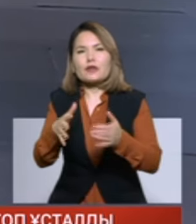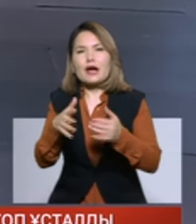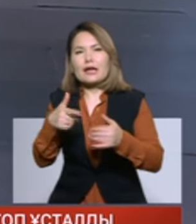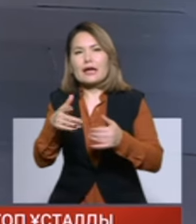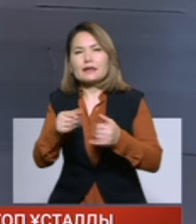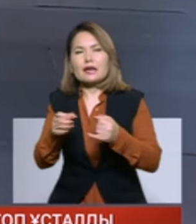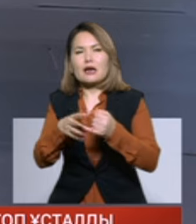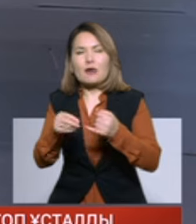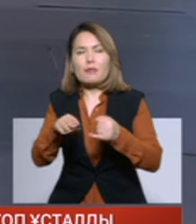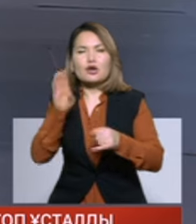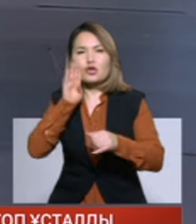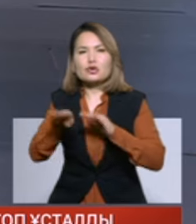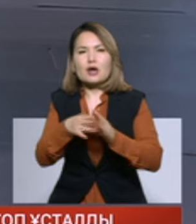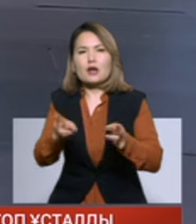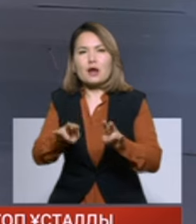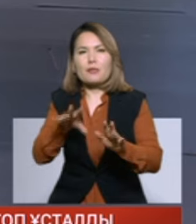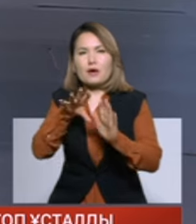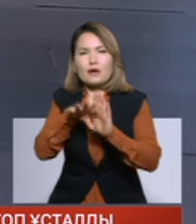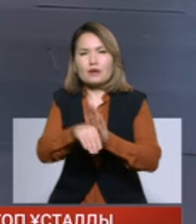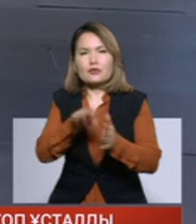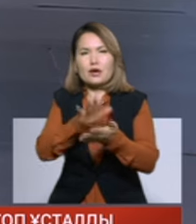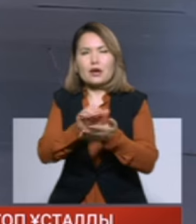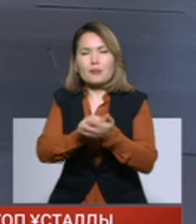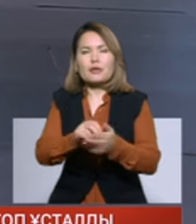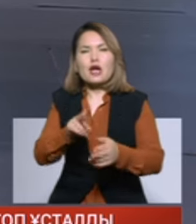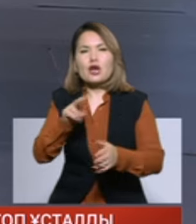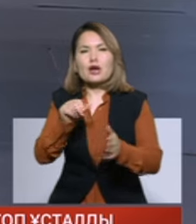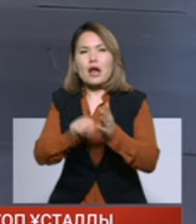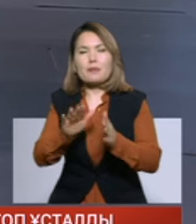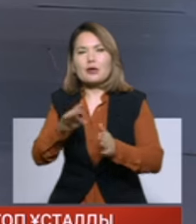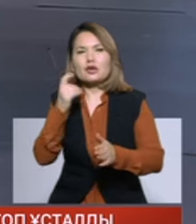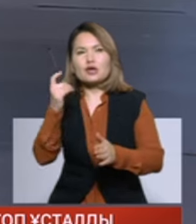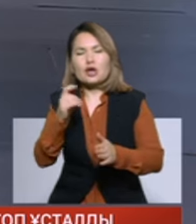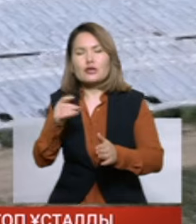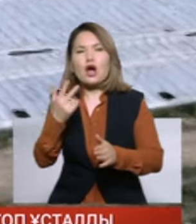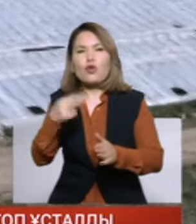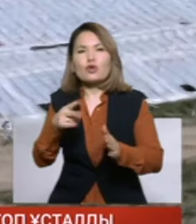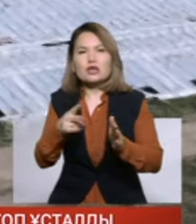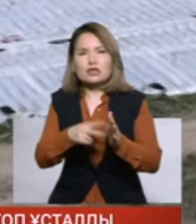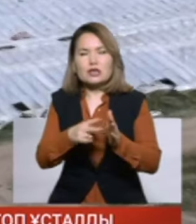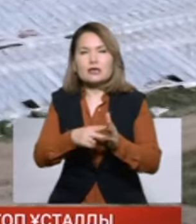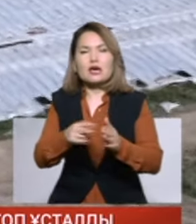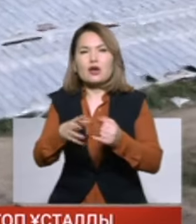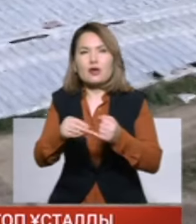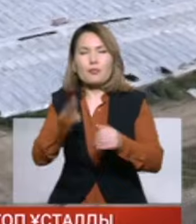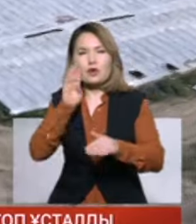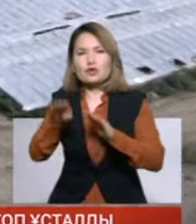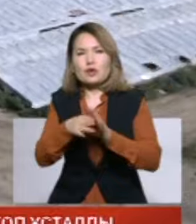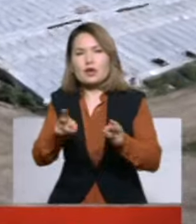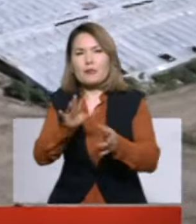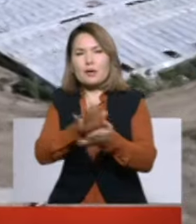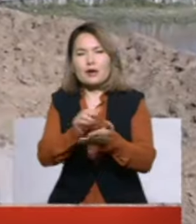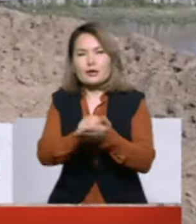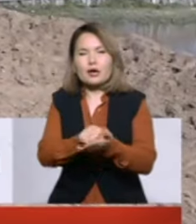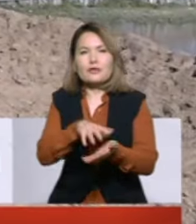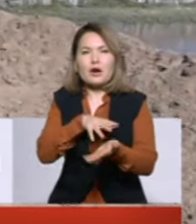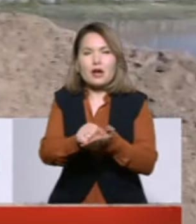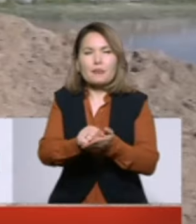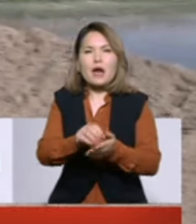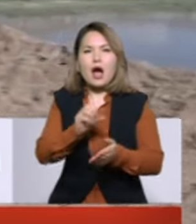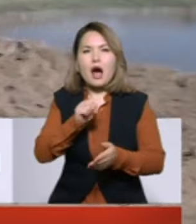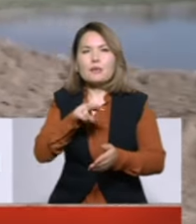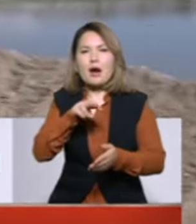аумағы суда қалды. 265 шаруашылықтың 37-сі тасқын су зардабын тартып отыр. Бүгінге дейін Соколов өзені бойы Алмалы